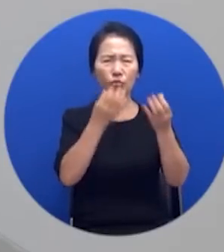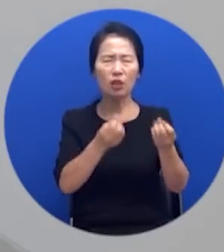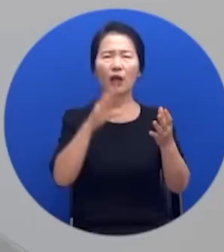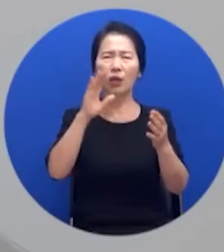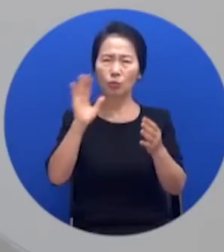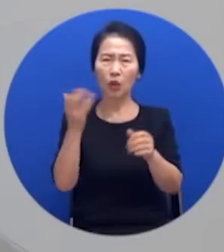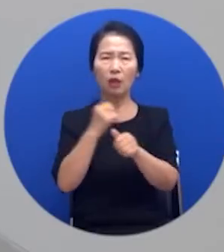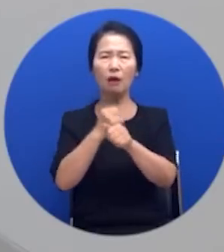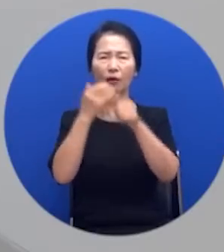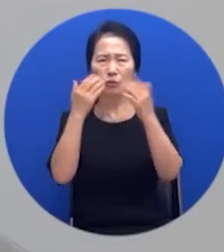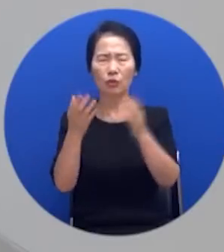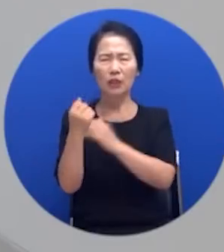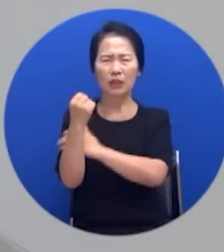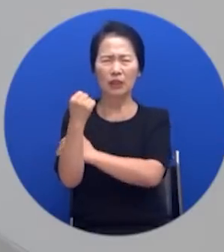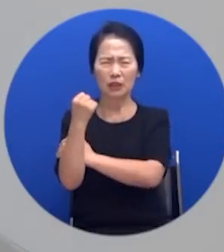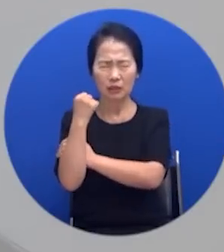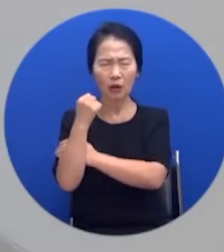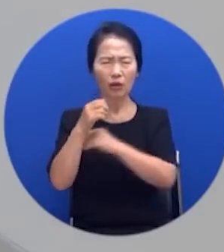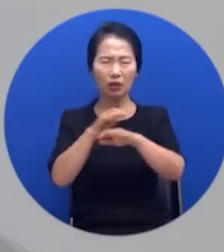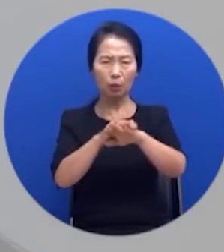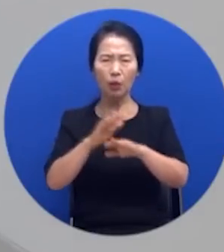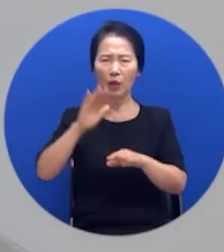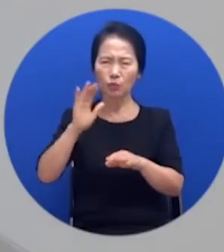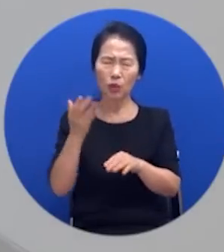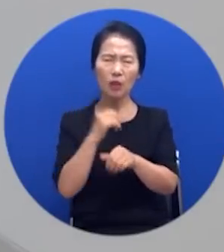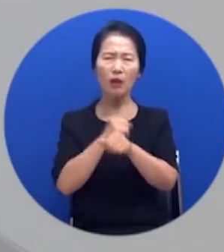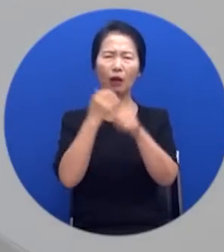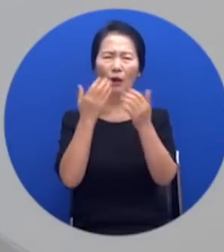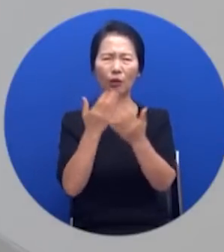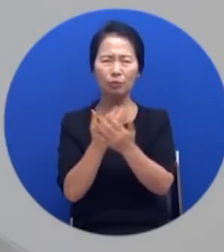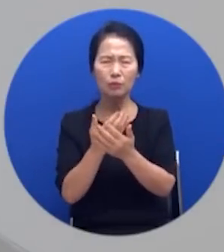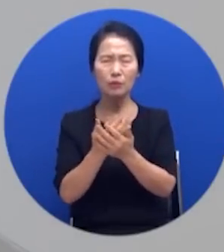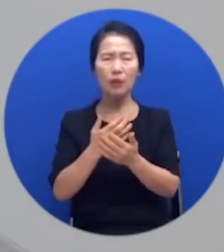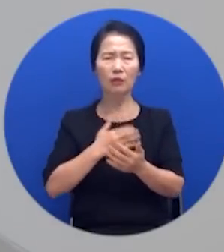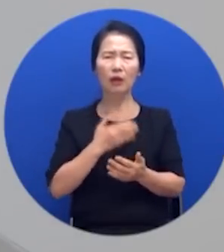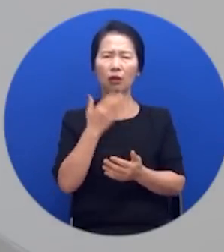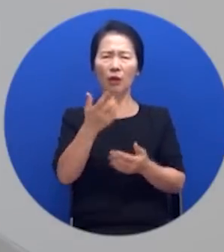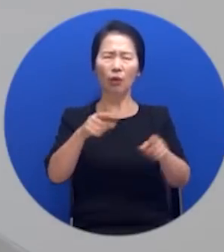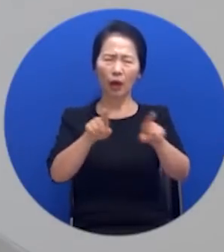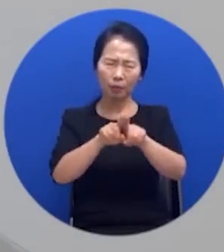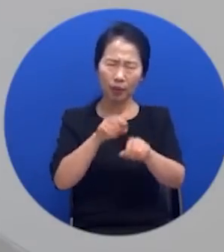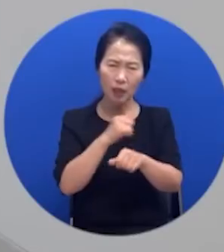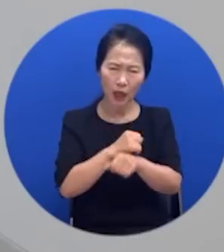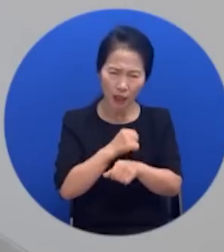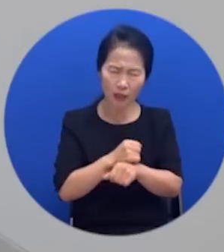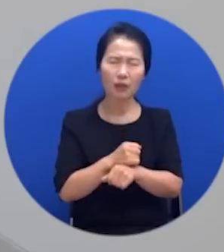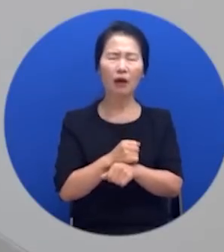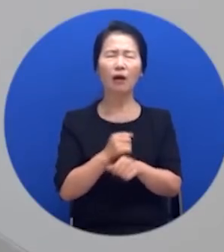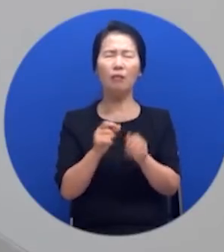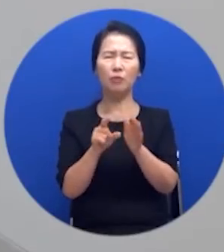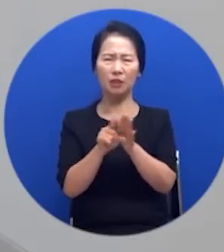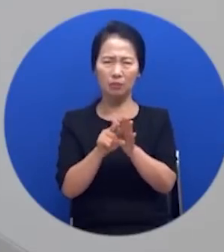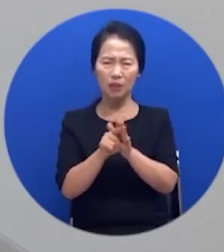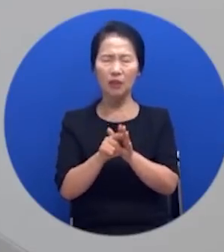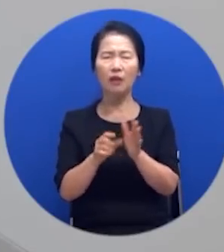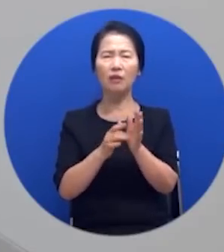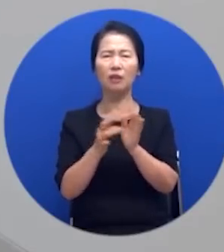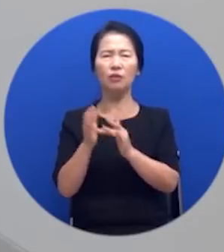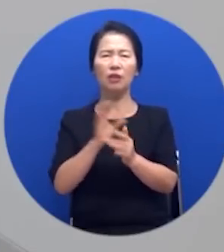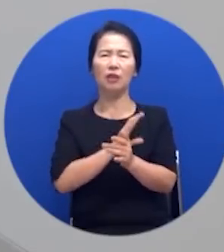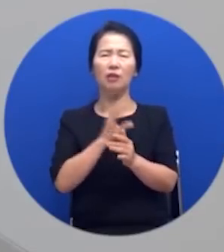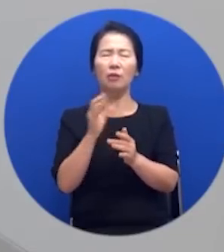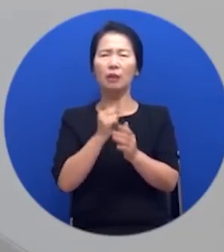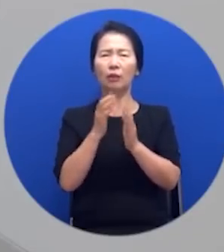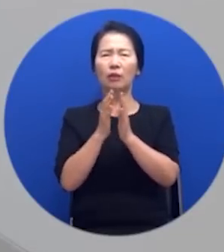하시고 능력의 집회가 되게 하여 주옵소서. 내가 너와 함께하리라 믿습니다. 예수 그리스도의